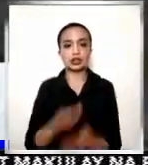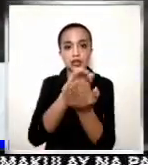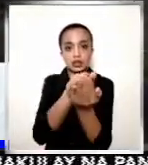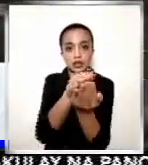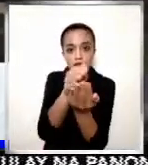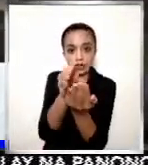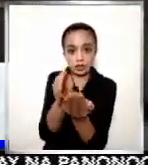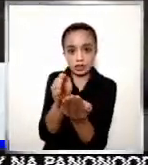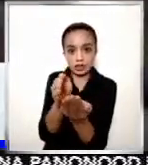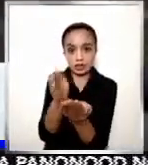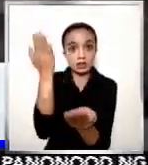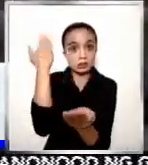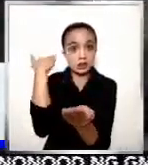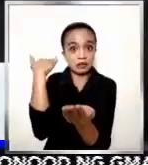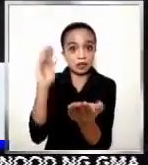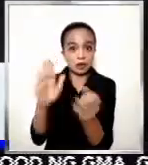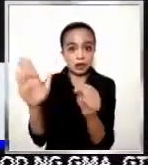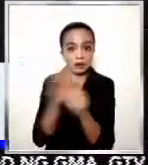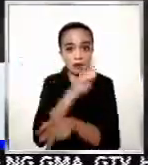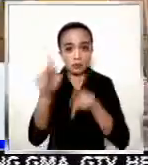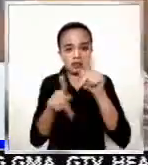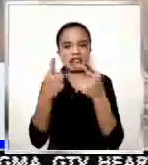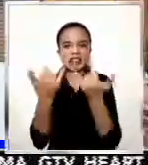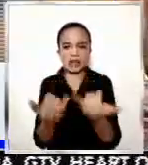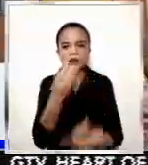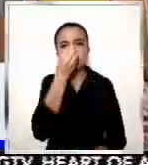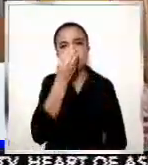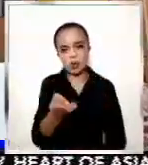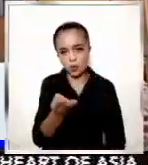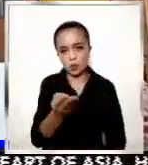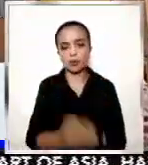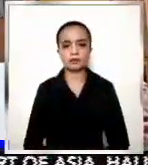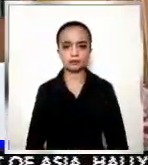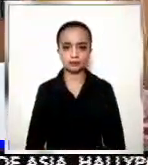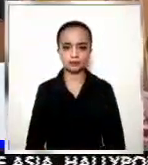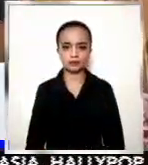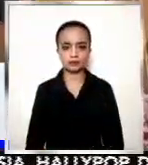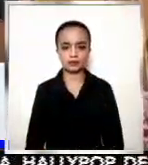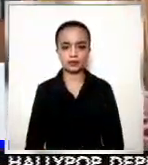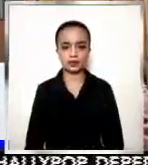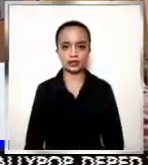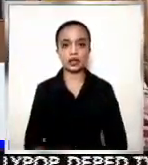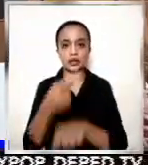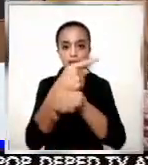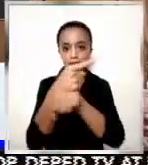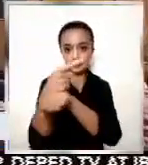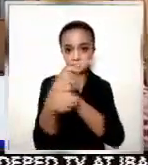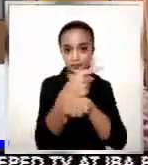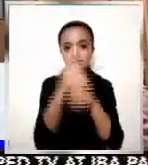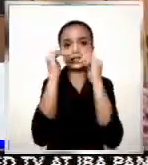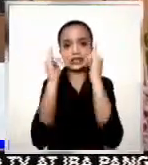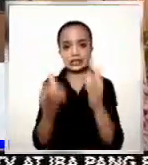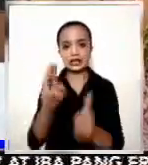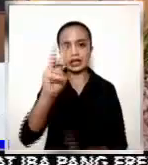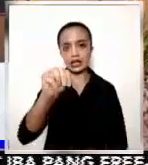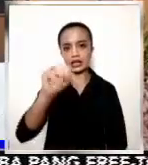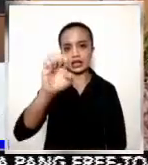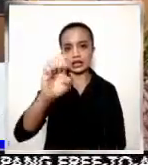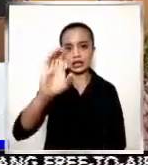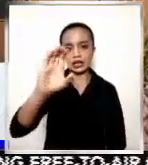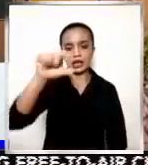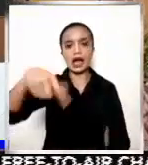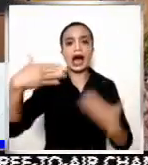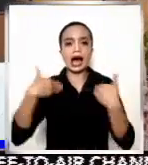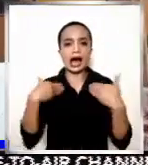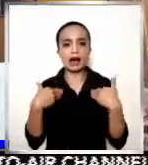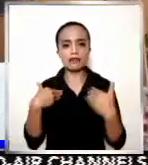ang nakikiramay, ngayon kakaunti na lamang. Sa Bataan na nasa MACQ rin naglagay ng mga checkpoints sa Barangay Santa Lucia